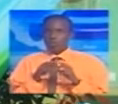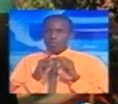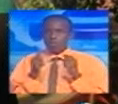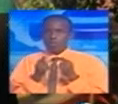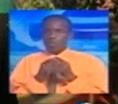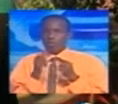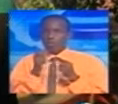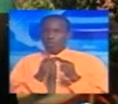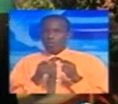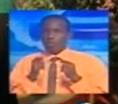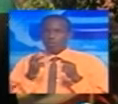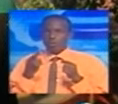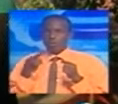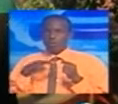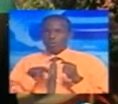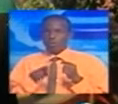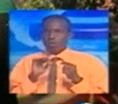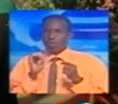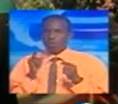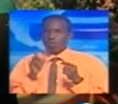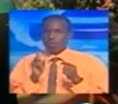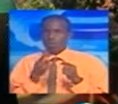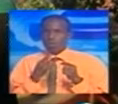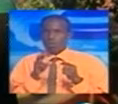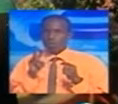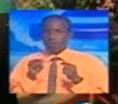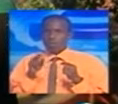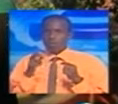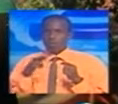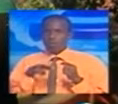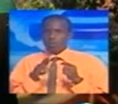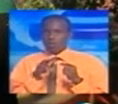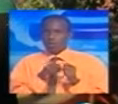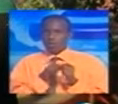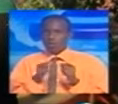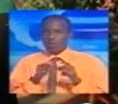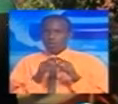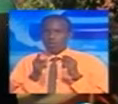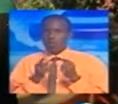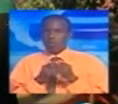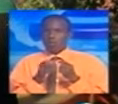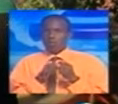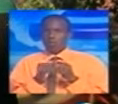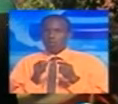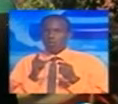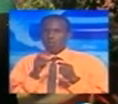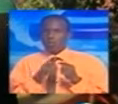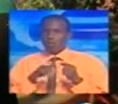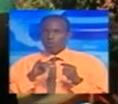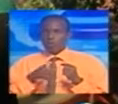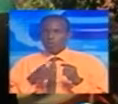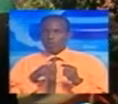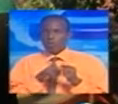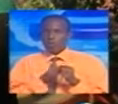en Tunisie. Première épreuve, première médaille d'or pour Mohamed Ismail Ibrahim, l'étoile montante de l'athlétisme djiboutien